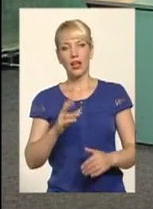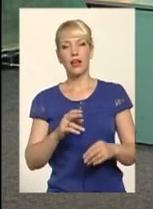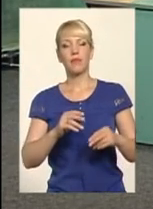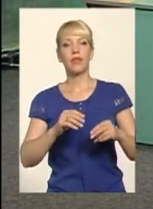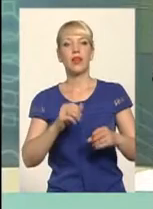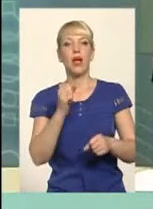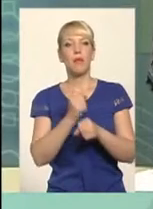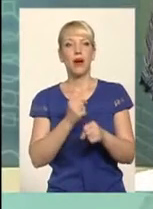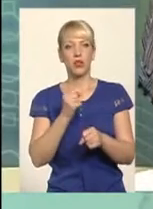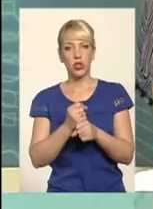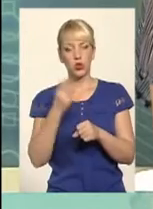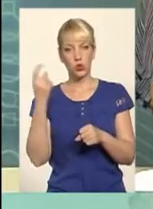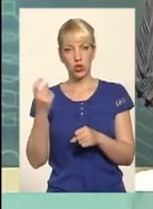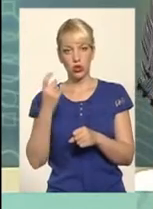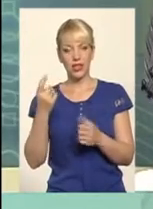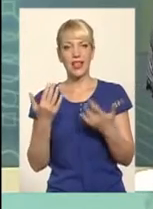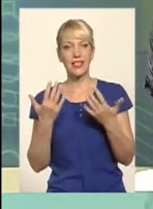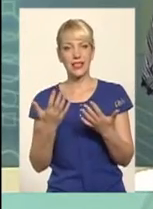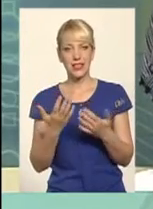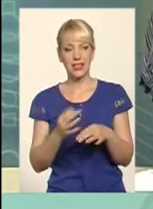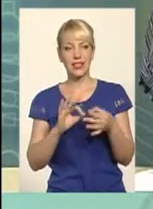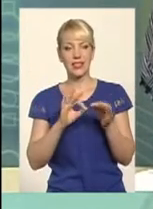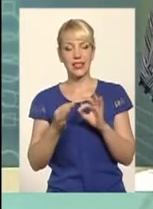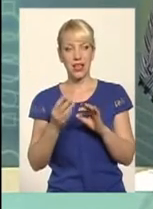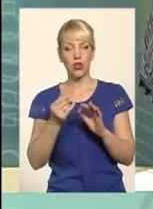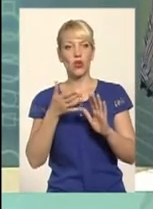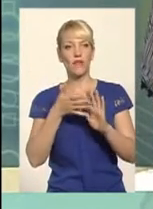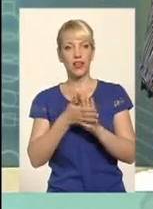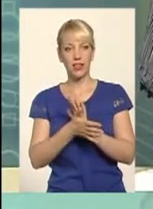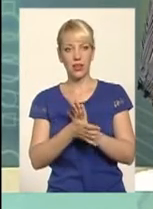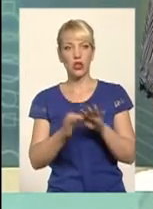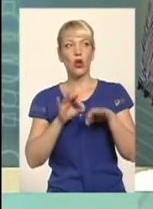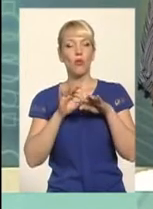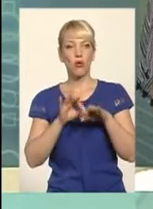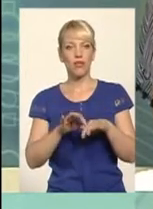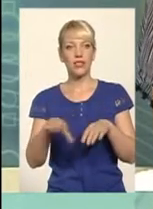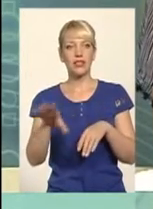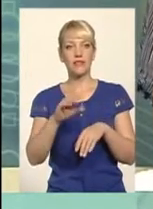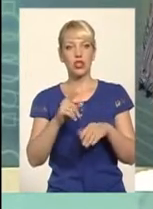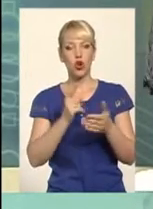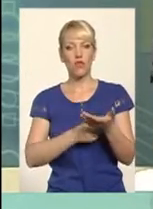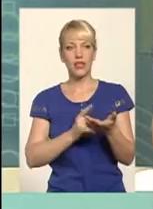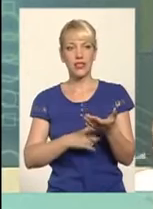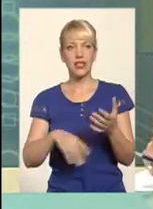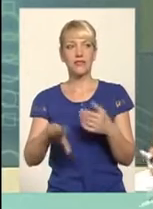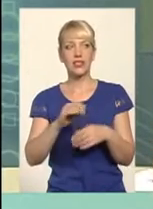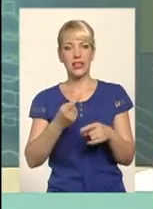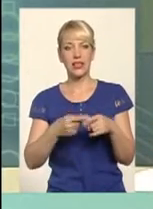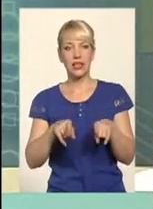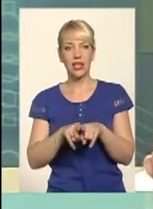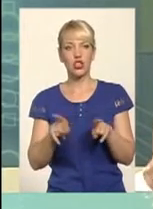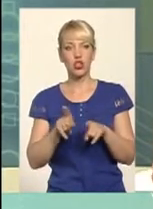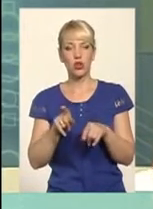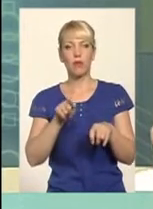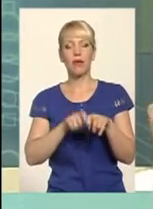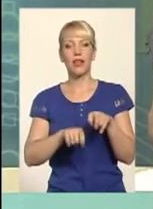практикуючий господарник, наскільки складно і витратно провести всі ці, довести, скажімо так, аби